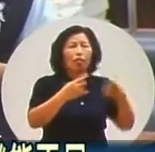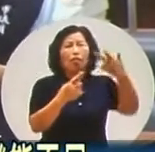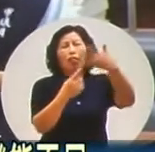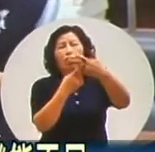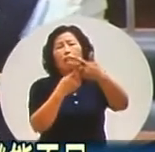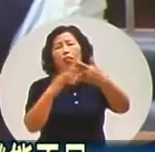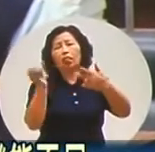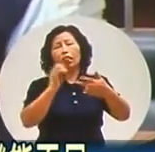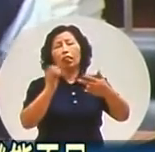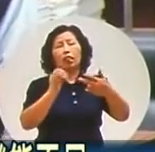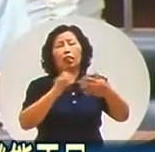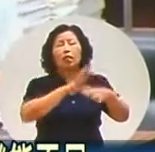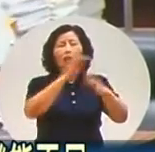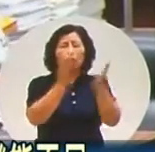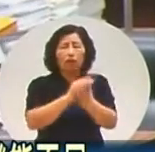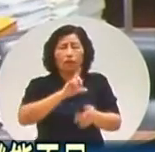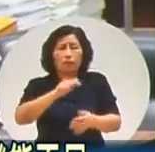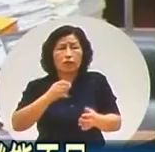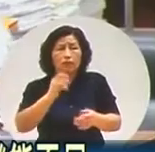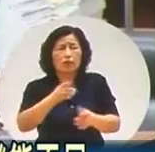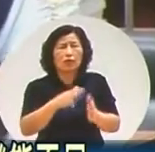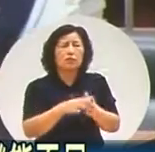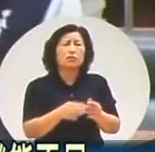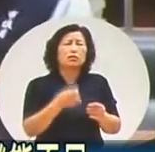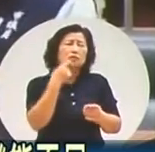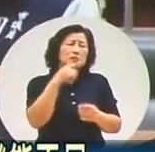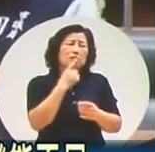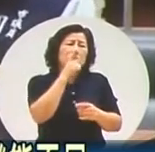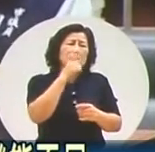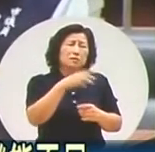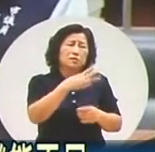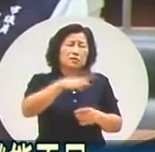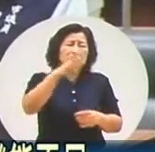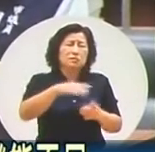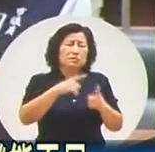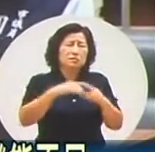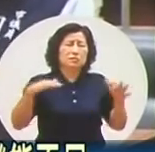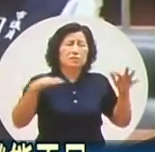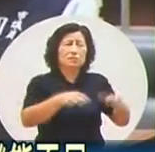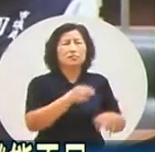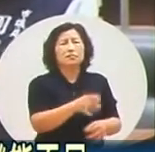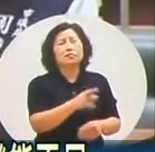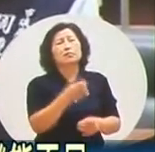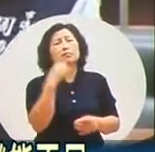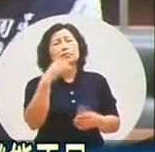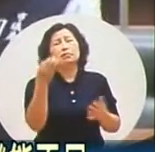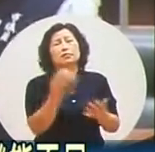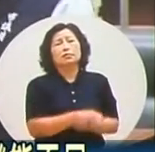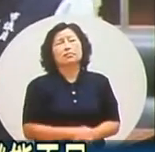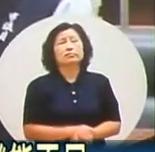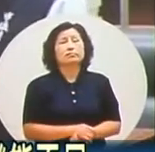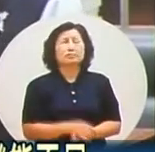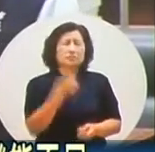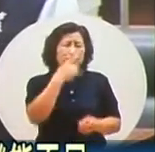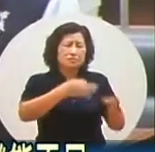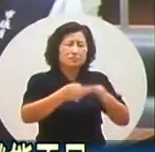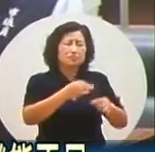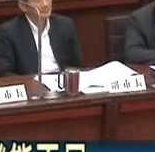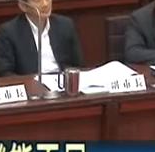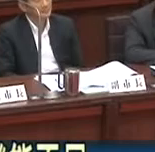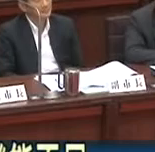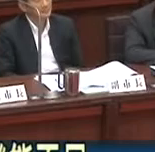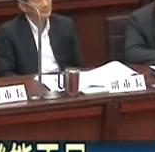也没有其他什么，当然你 7 太少了，还一间吼3000几户，3000几户买一间 7 较有